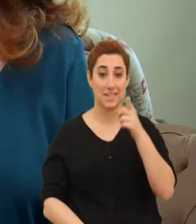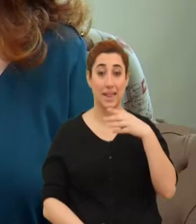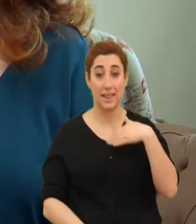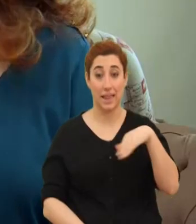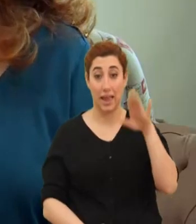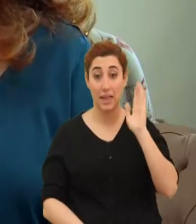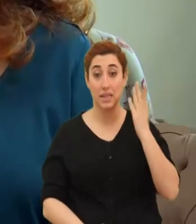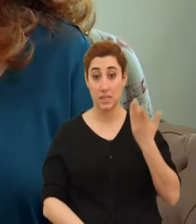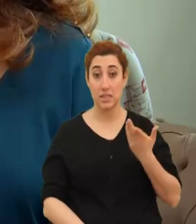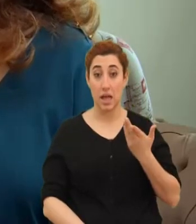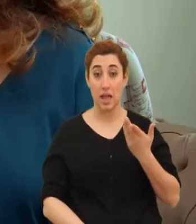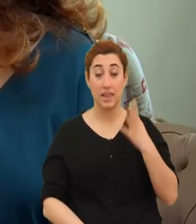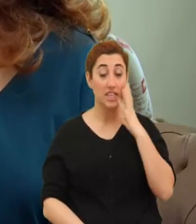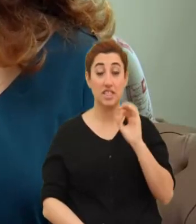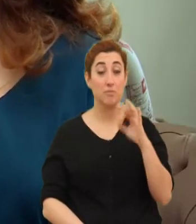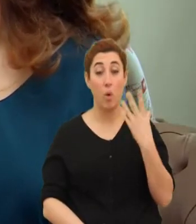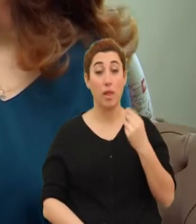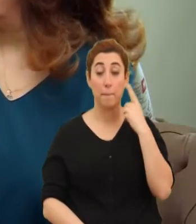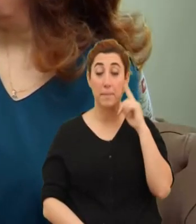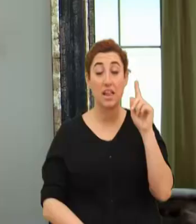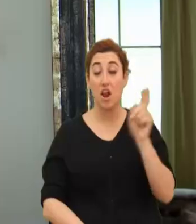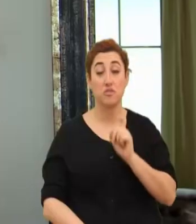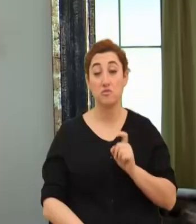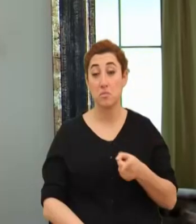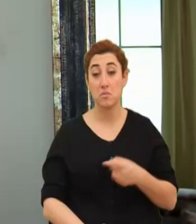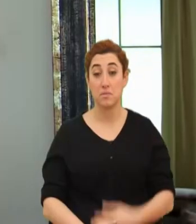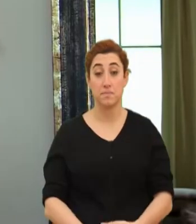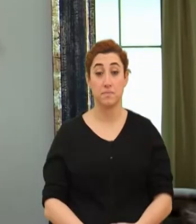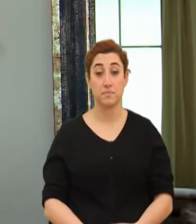Sen değil, sen kim olabilir acaba?